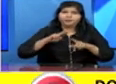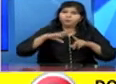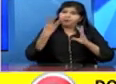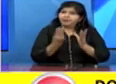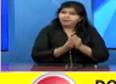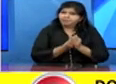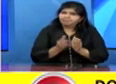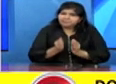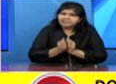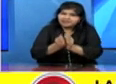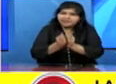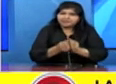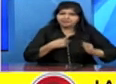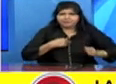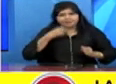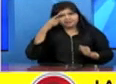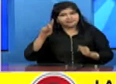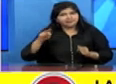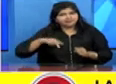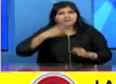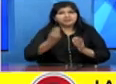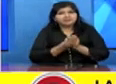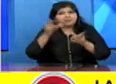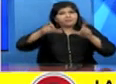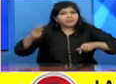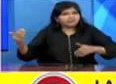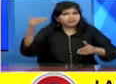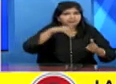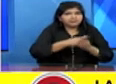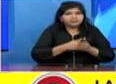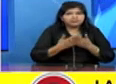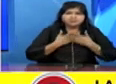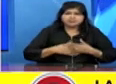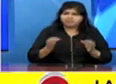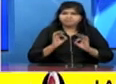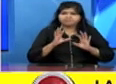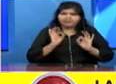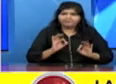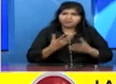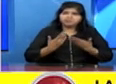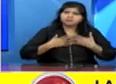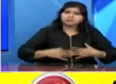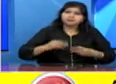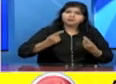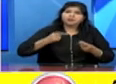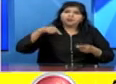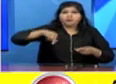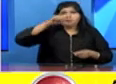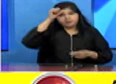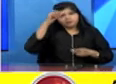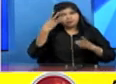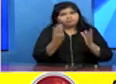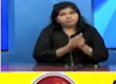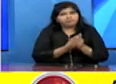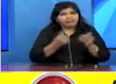लगी है। मुझे विश्वास है कि हमारे जितने भी पेशेंट्स आए हैं सब सुरक्षित होकर के अपने घर जाएंगे और देश में भी हम